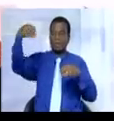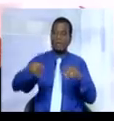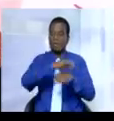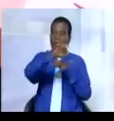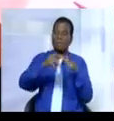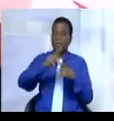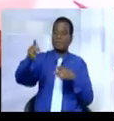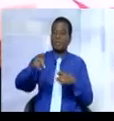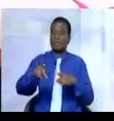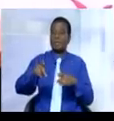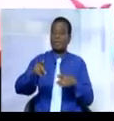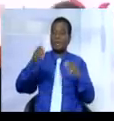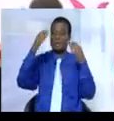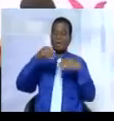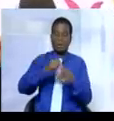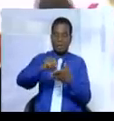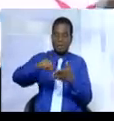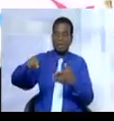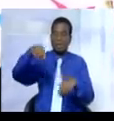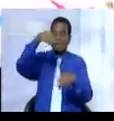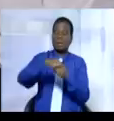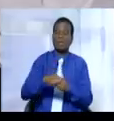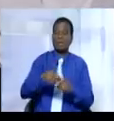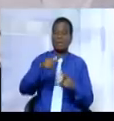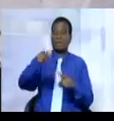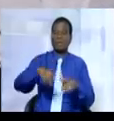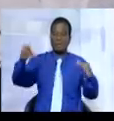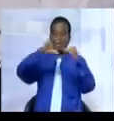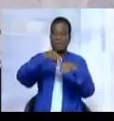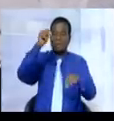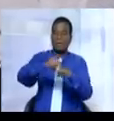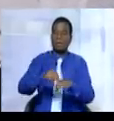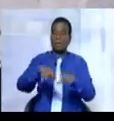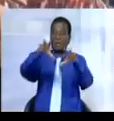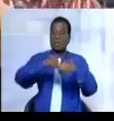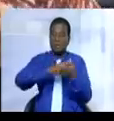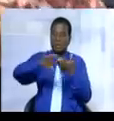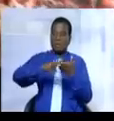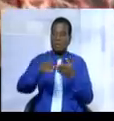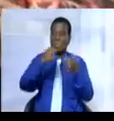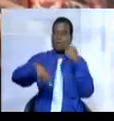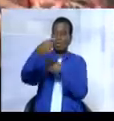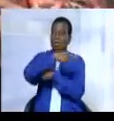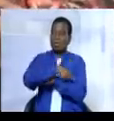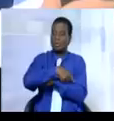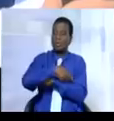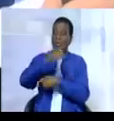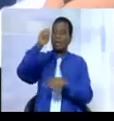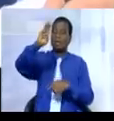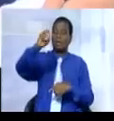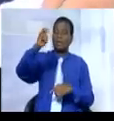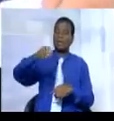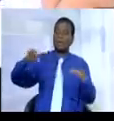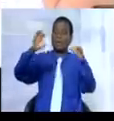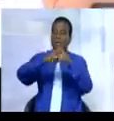les victimes de la crise post-électorale à s'inscrire dans la logique de la réconciliation et d'accepter de pardonner. Aujourd'hui, Abobo est réconciliée avec elle-même parce